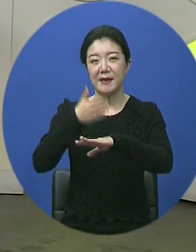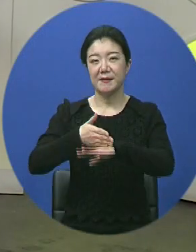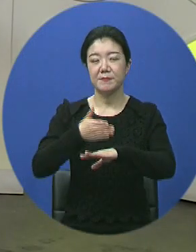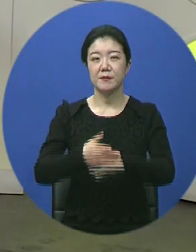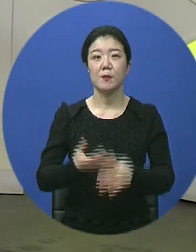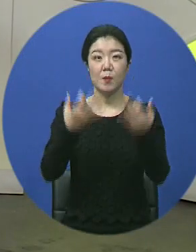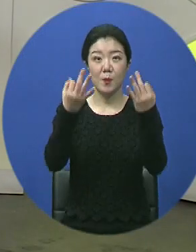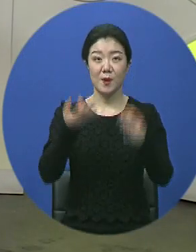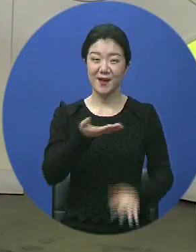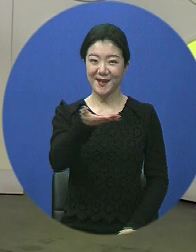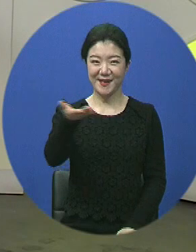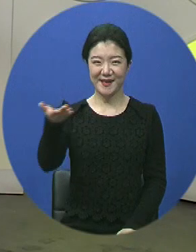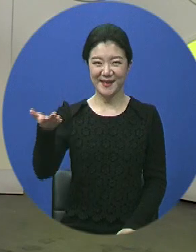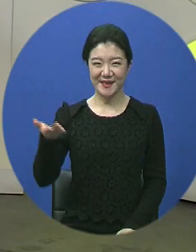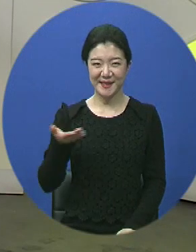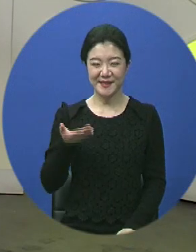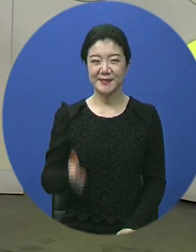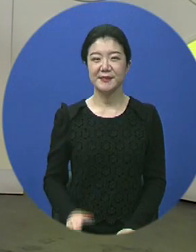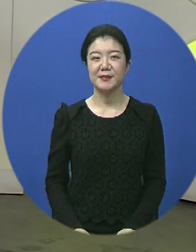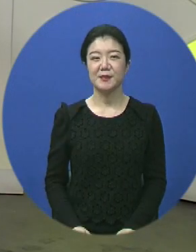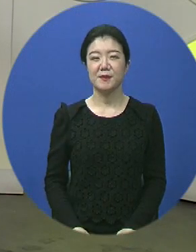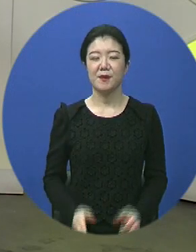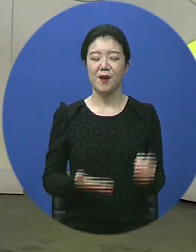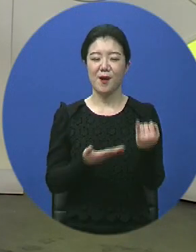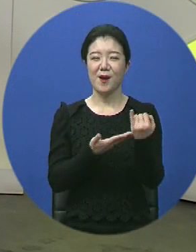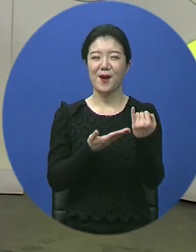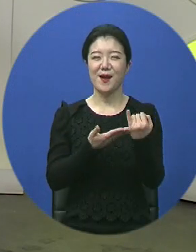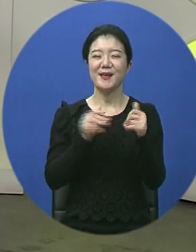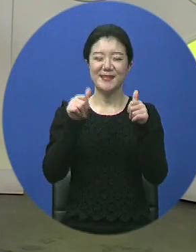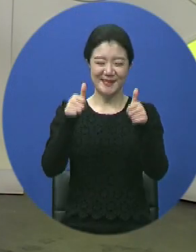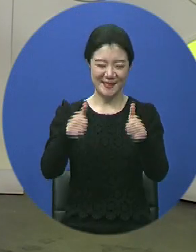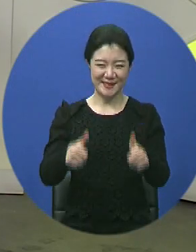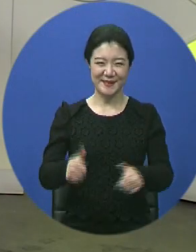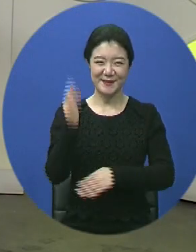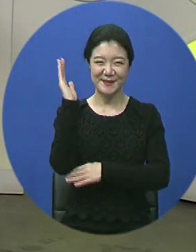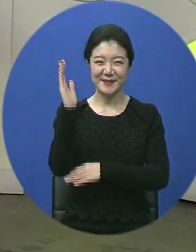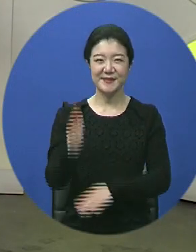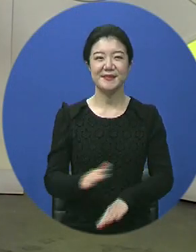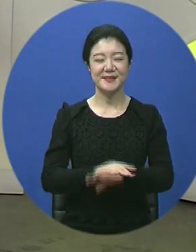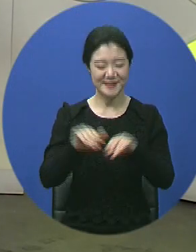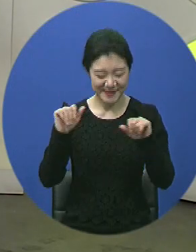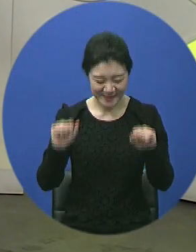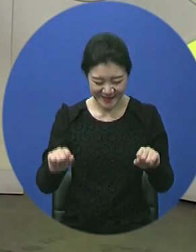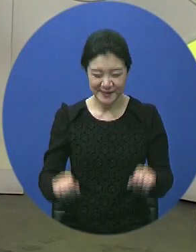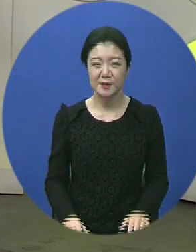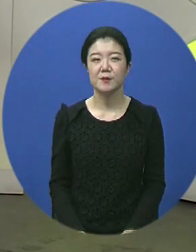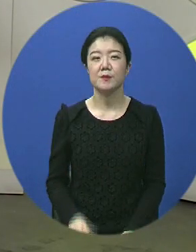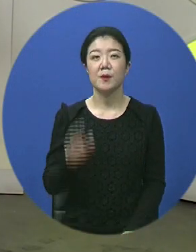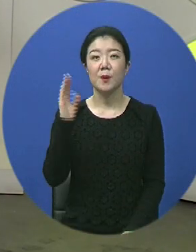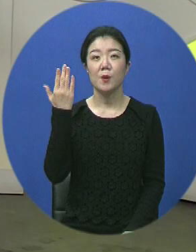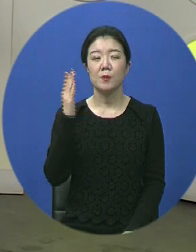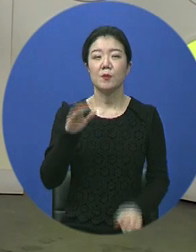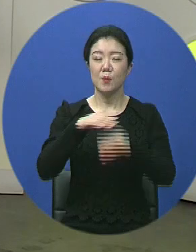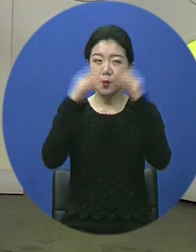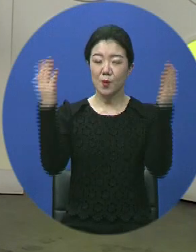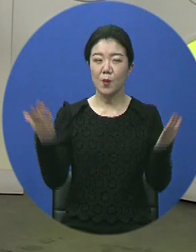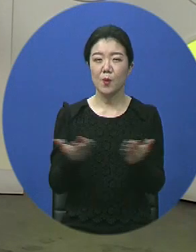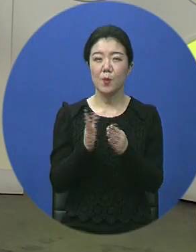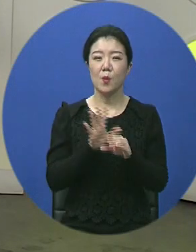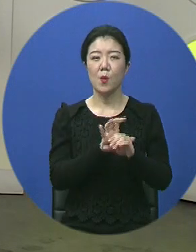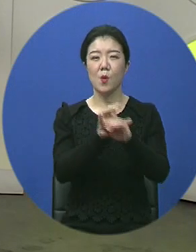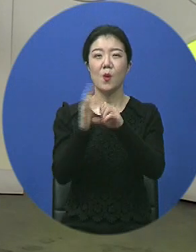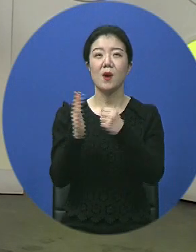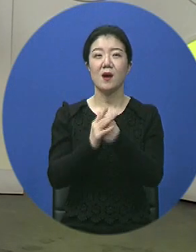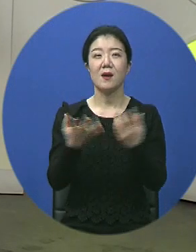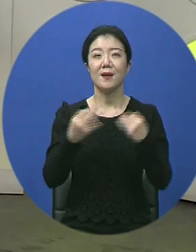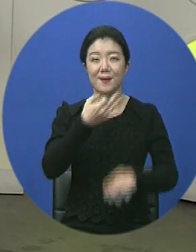그래도 시청자 여러분들께 유아 씨의 멋진 인사 말씀. 네, 안녕하세요. 요즘 모두가 코로나